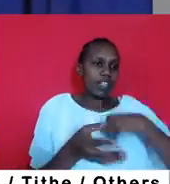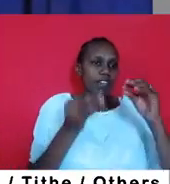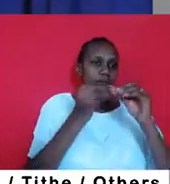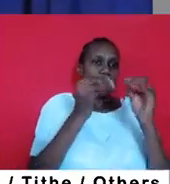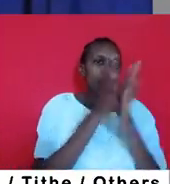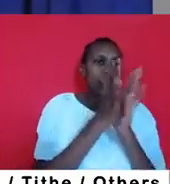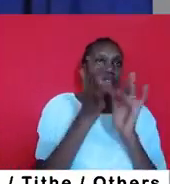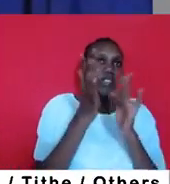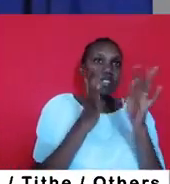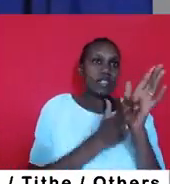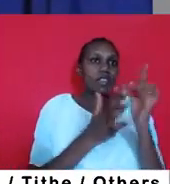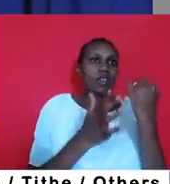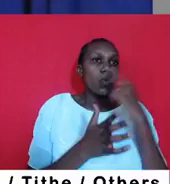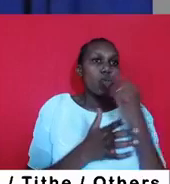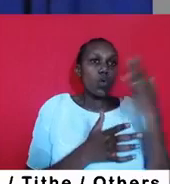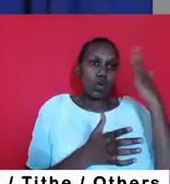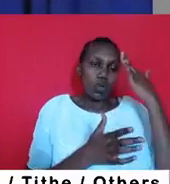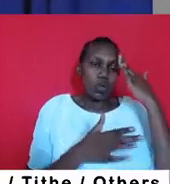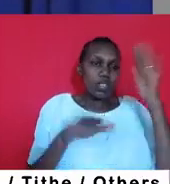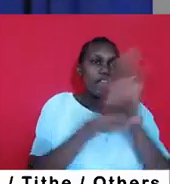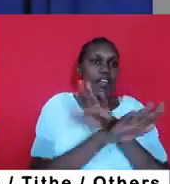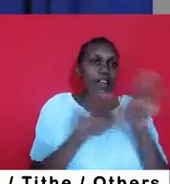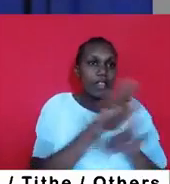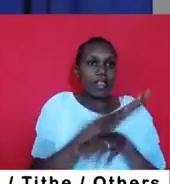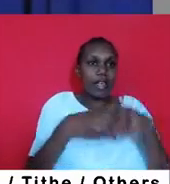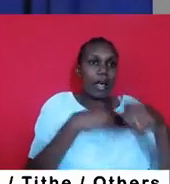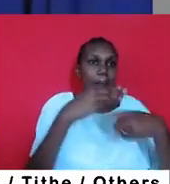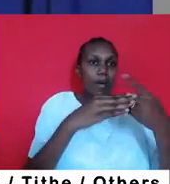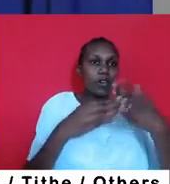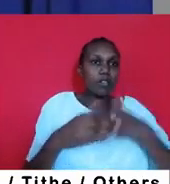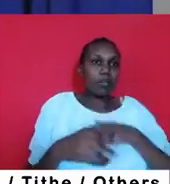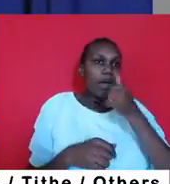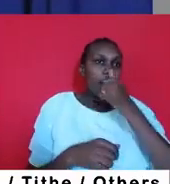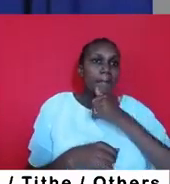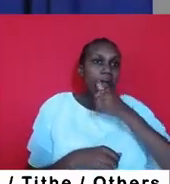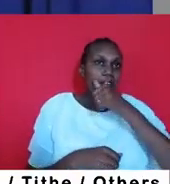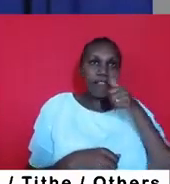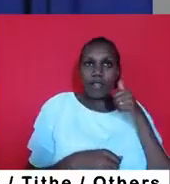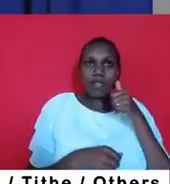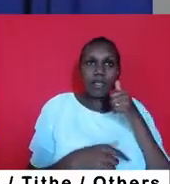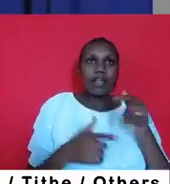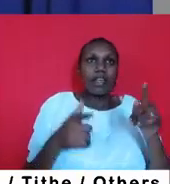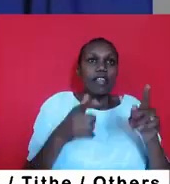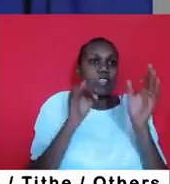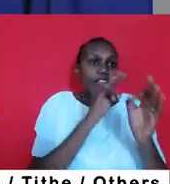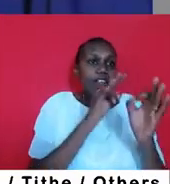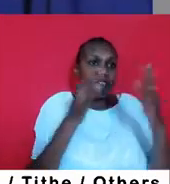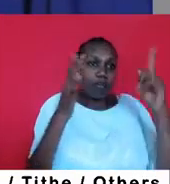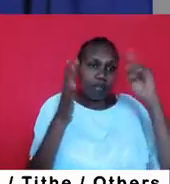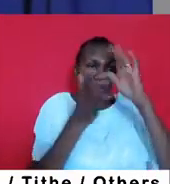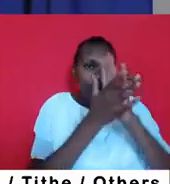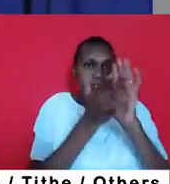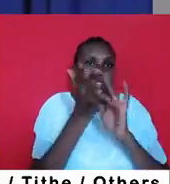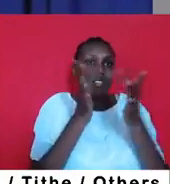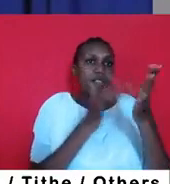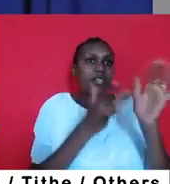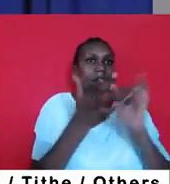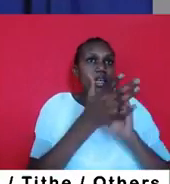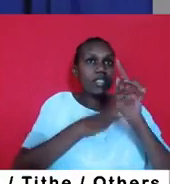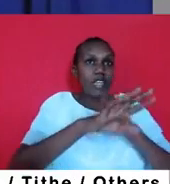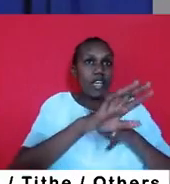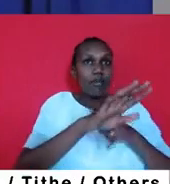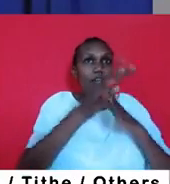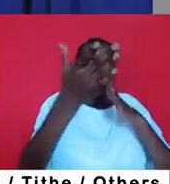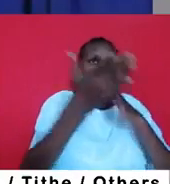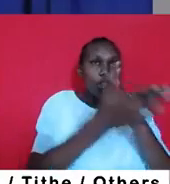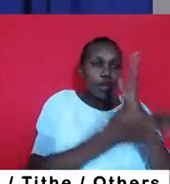Mungu ambaye anajua siri zangu. Na wale ambao hawakuwa wanamwamini Mungu,